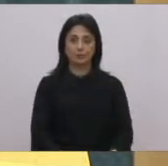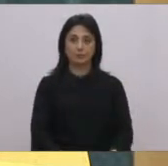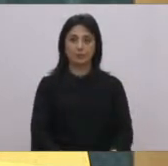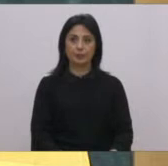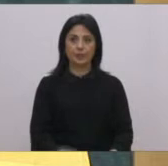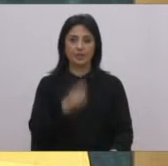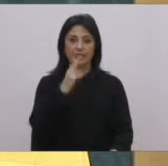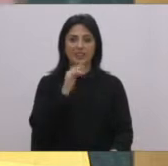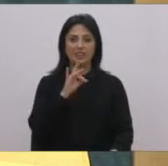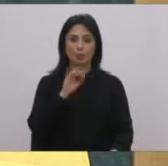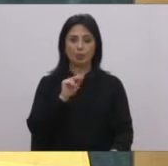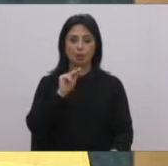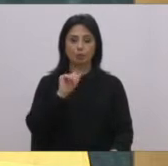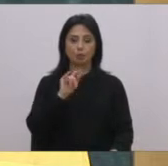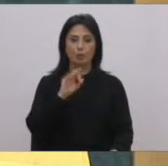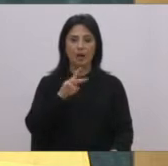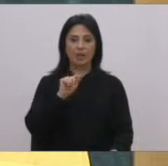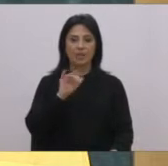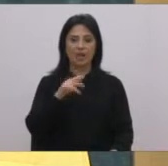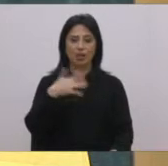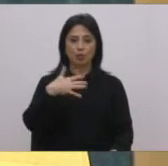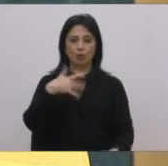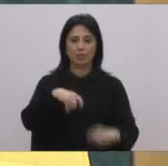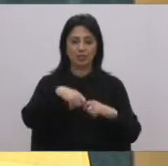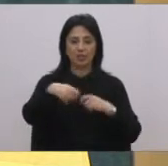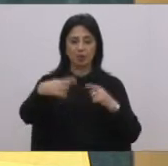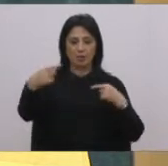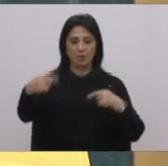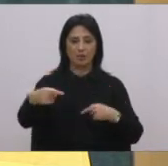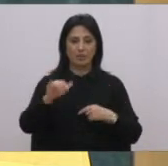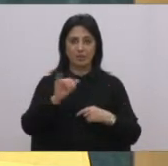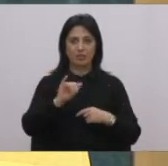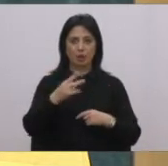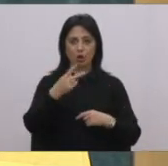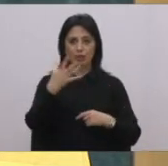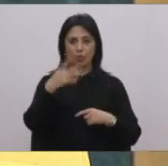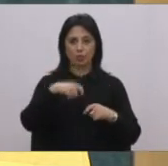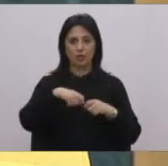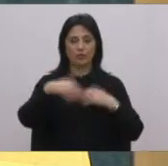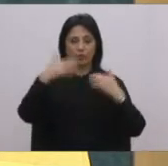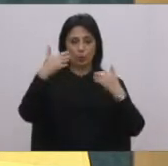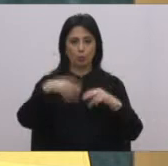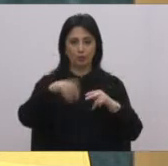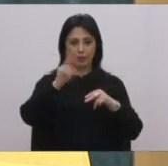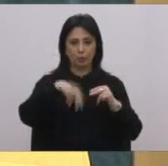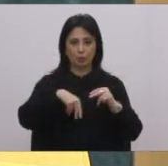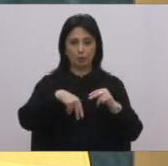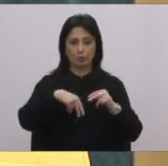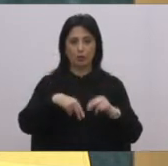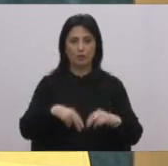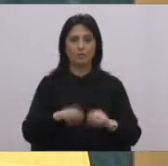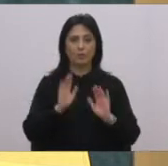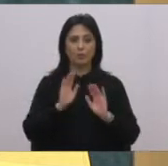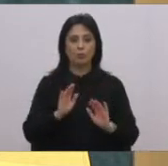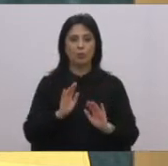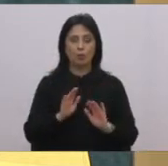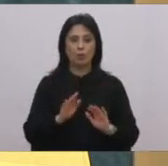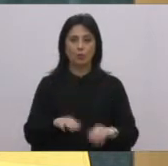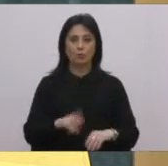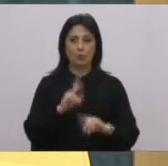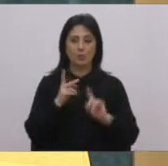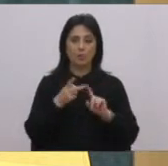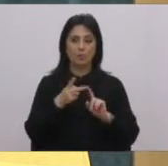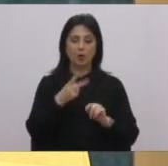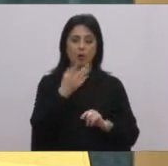Ciru Lapona Ciumateleti, 50 kilometriani, Monacueti, Saidenaz, 25 kilometri, Ucue, Dasul Lebulia, Holo,